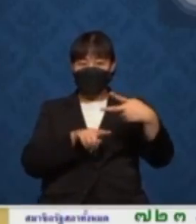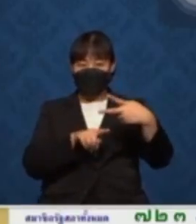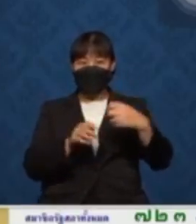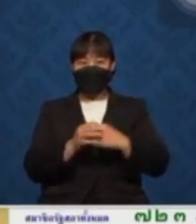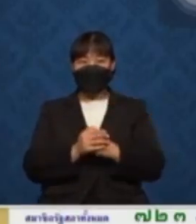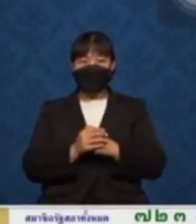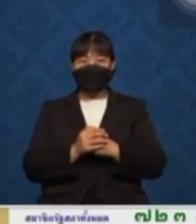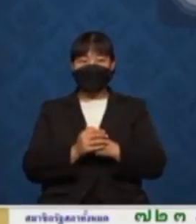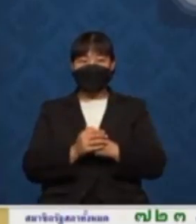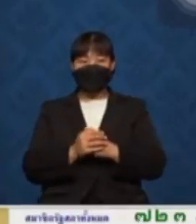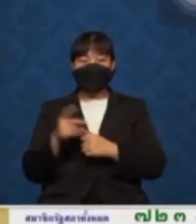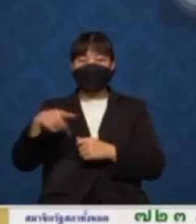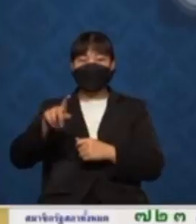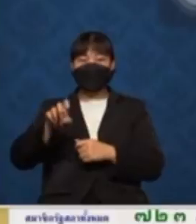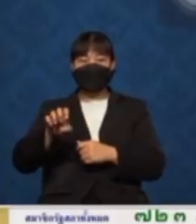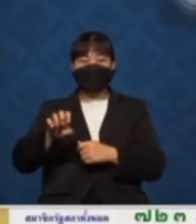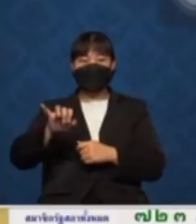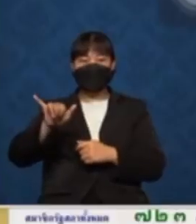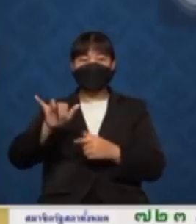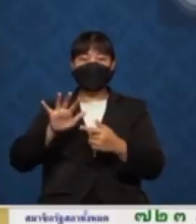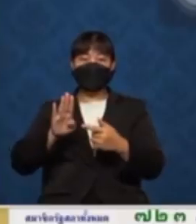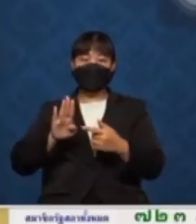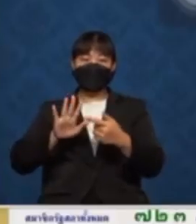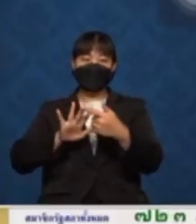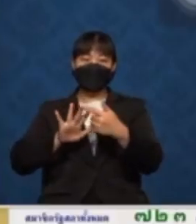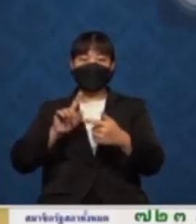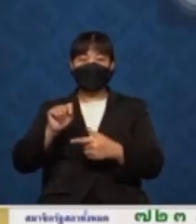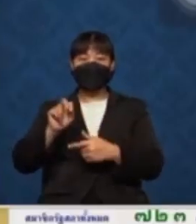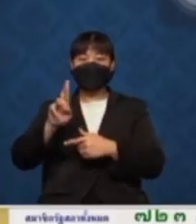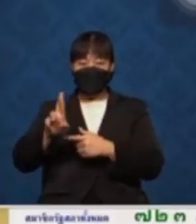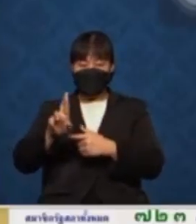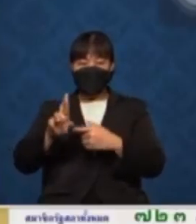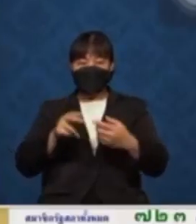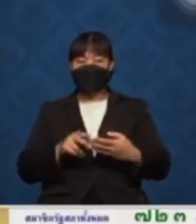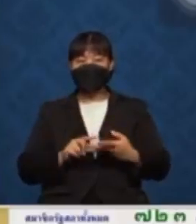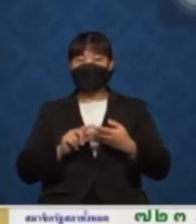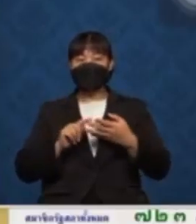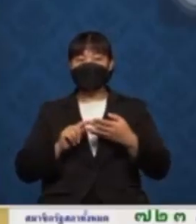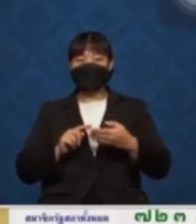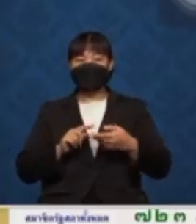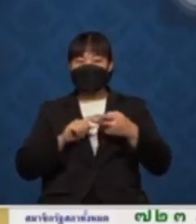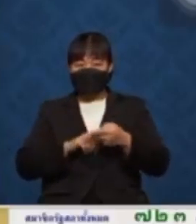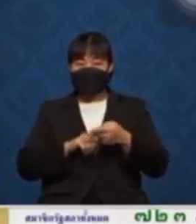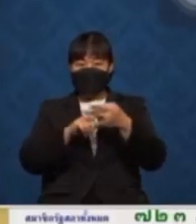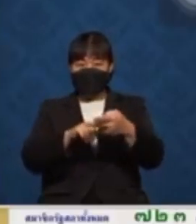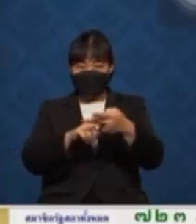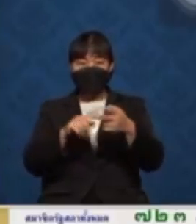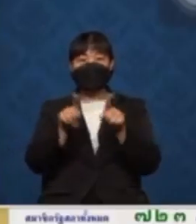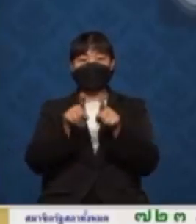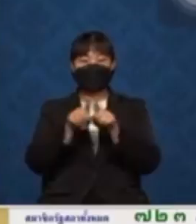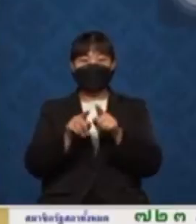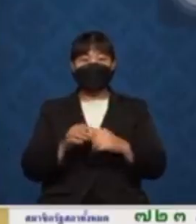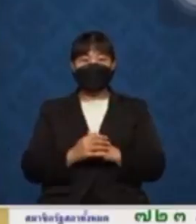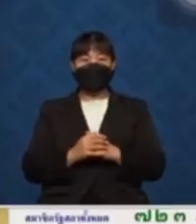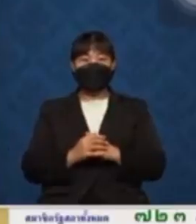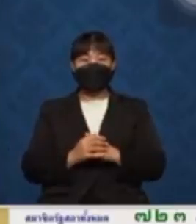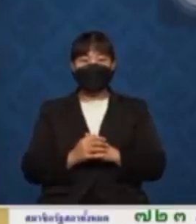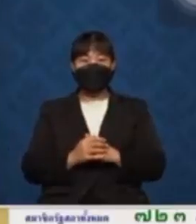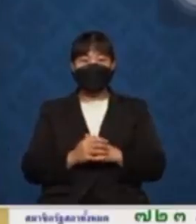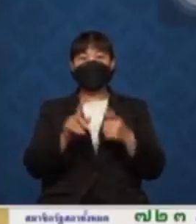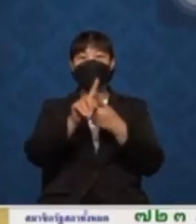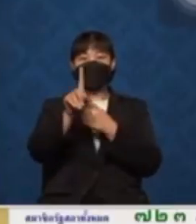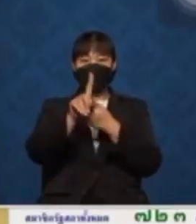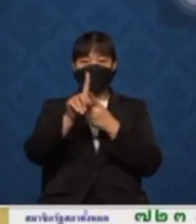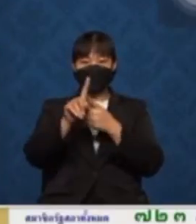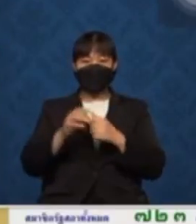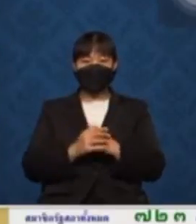รแสงกนกุลจะเป็นผู้ชี้แจงอีก2ข้อเสนอมาเริ่มกันที่ข้อเสนอที่1คือการยกเลิก